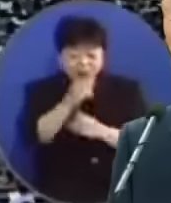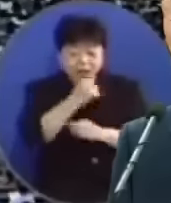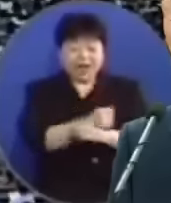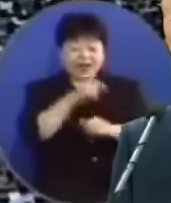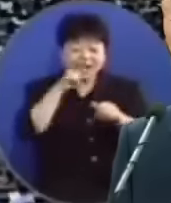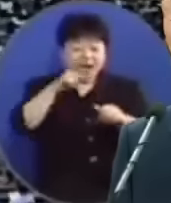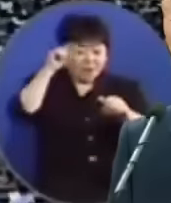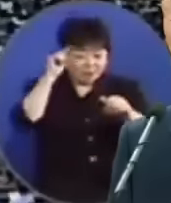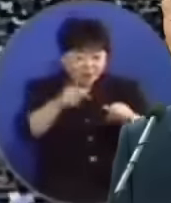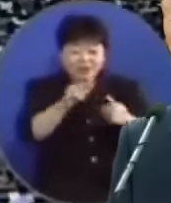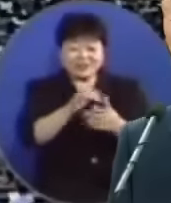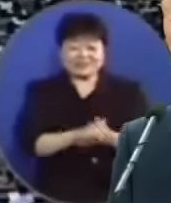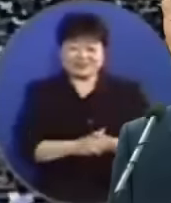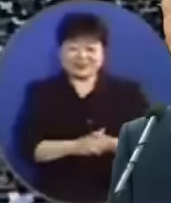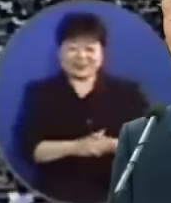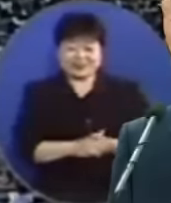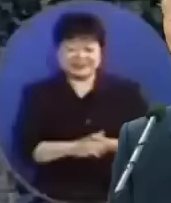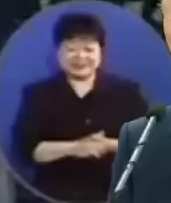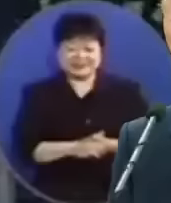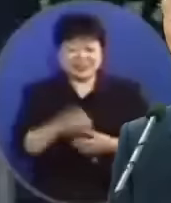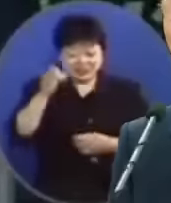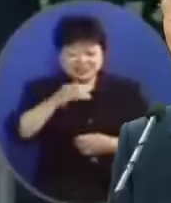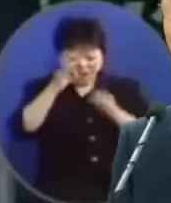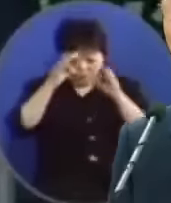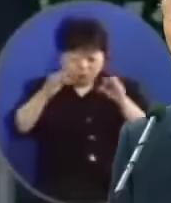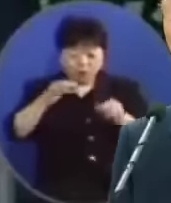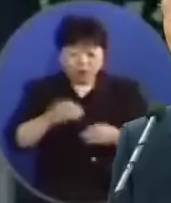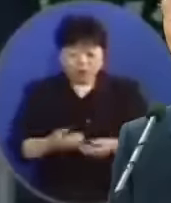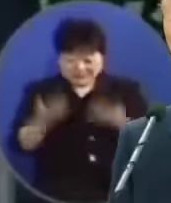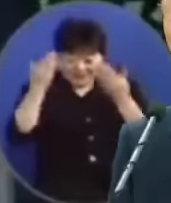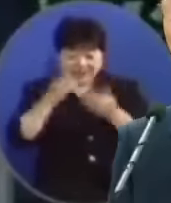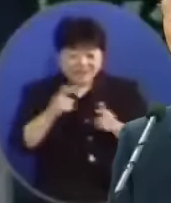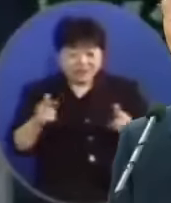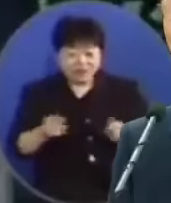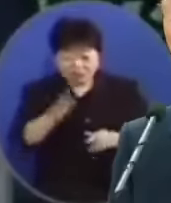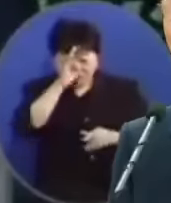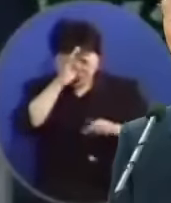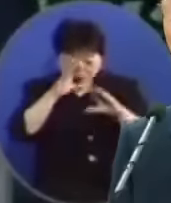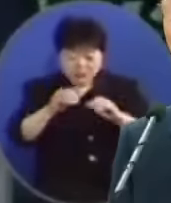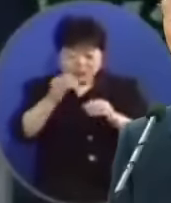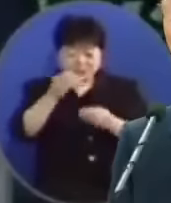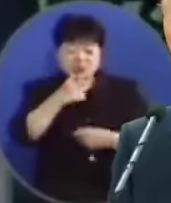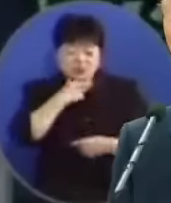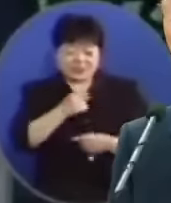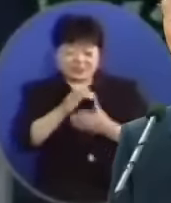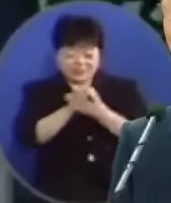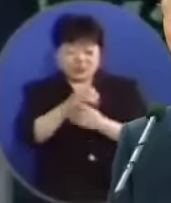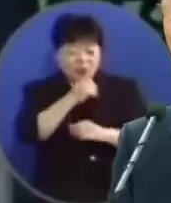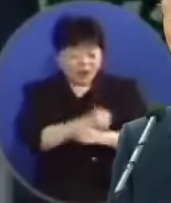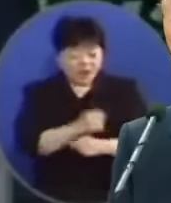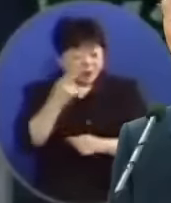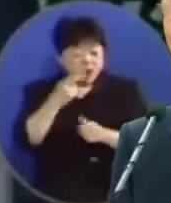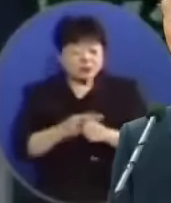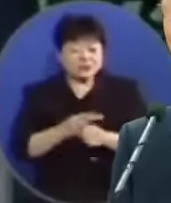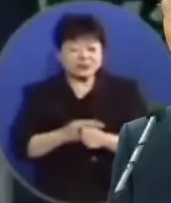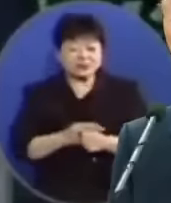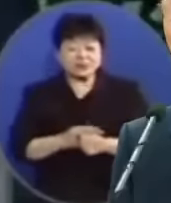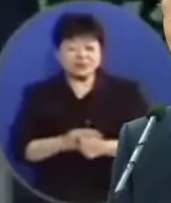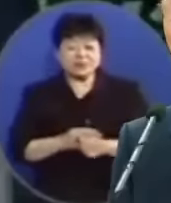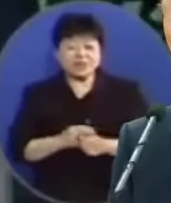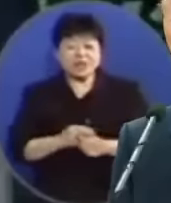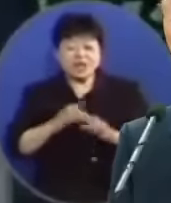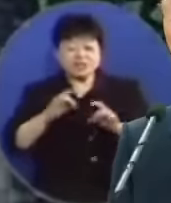기도하라고 명령인 것입니다. 그냥 보고 지나가라고 말한 것이 아닙니다. 병 낫기를 위해서 기도하라. 바울 선생이 선교 여행을